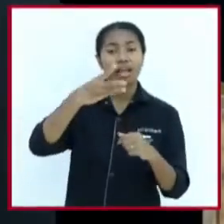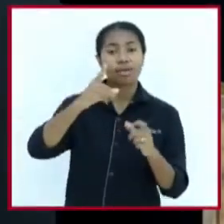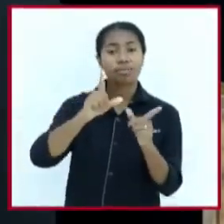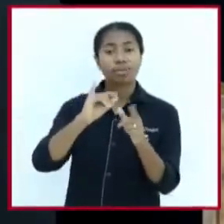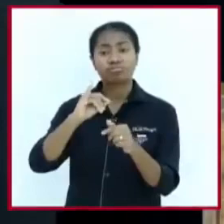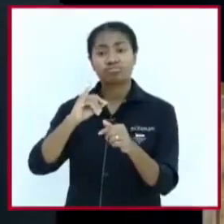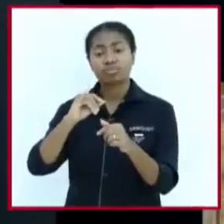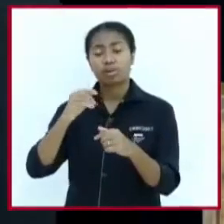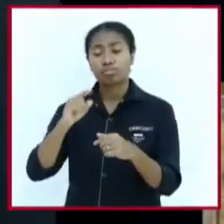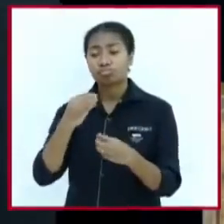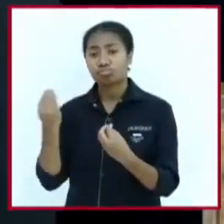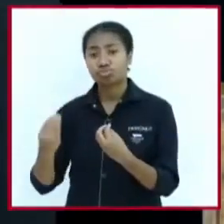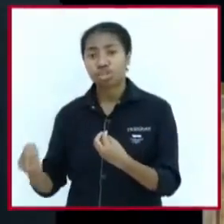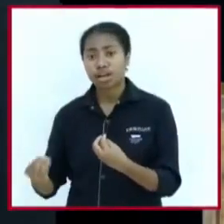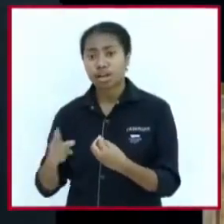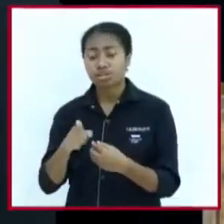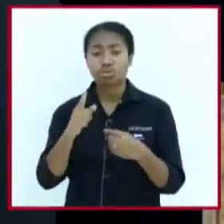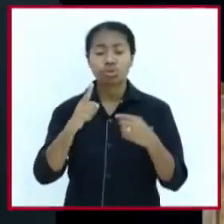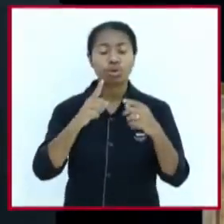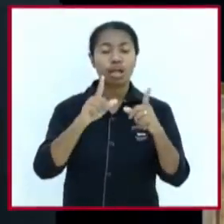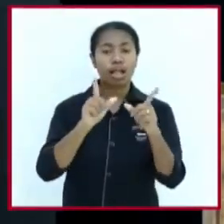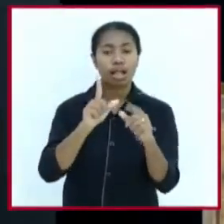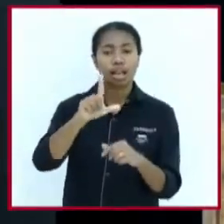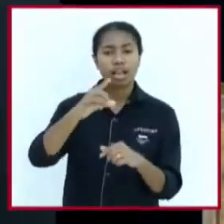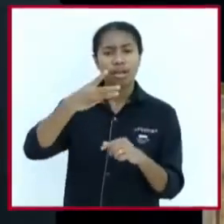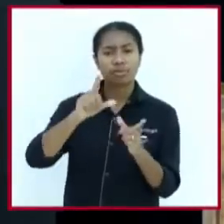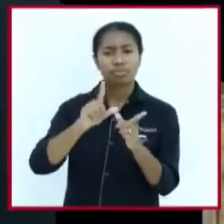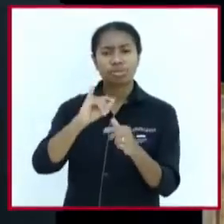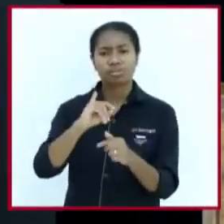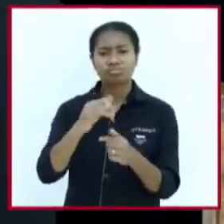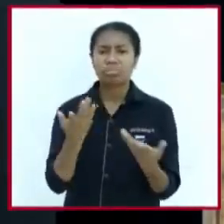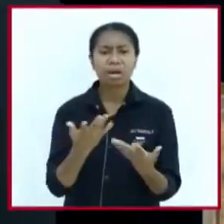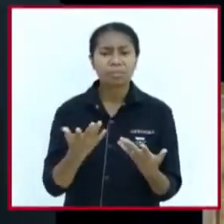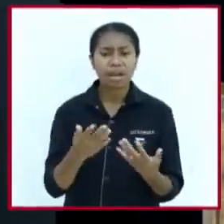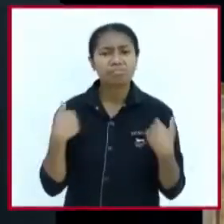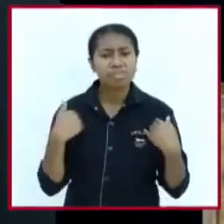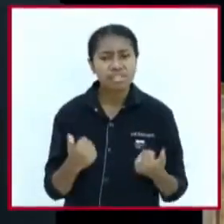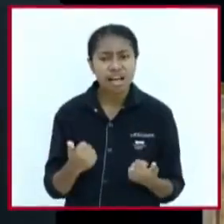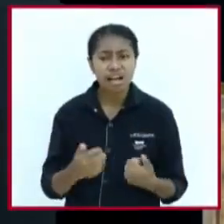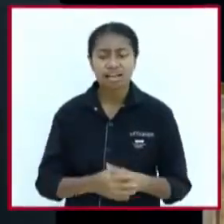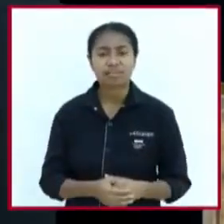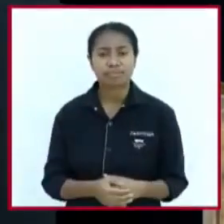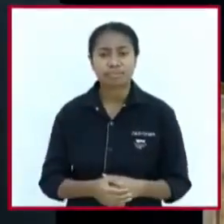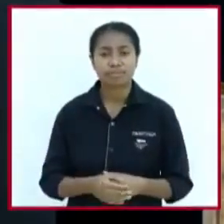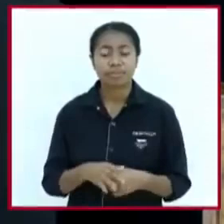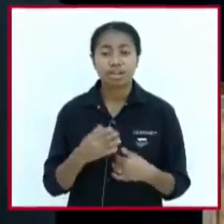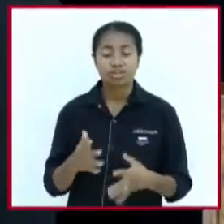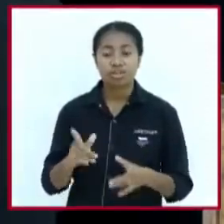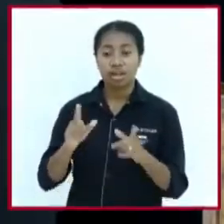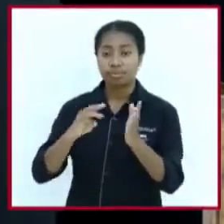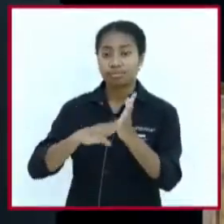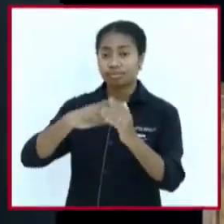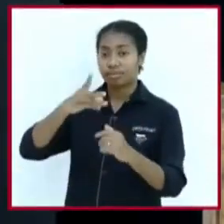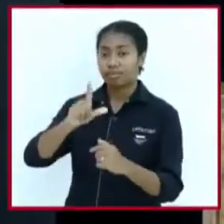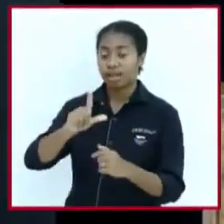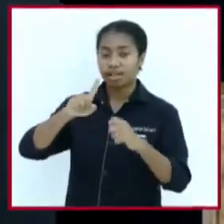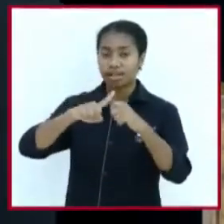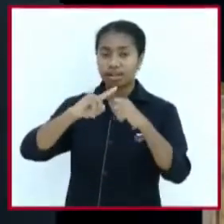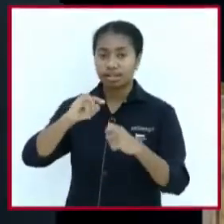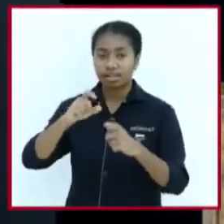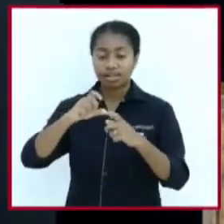Hai Jadi bagaimana pisang berkisar keturunan Lewi saat Mercedez sudah Imam Lewi belum